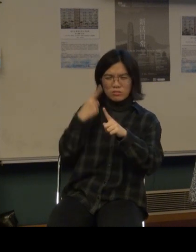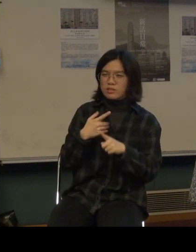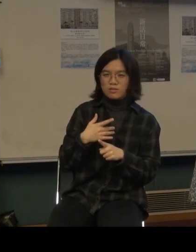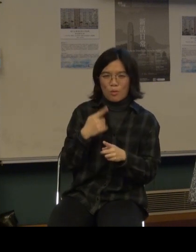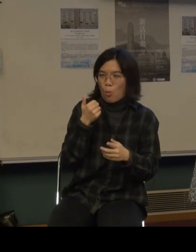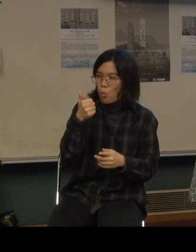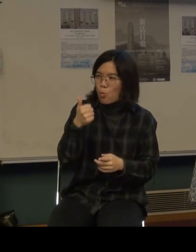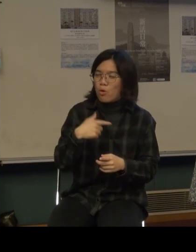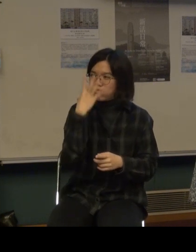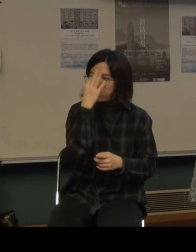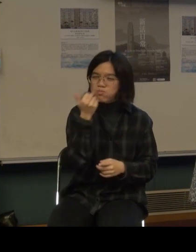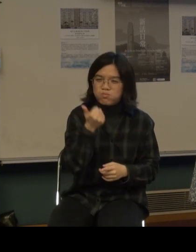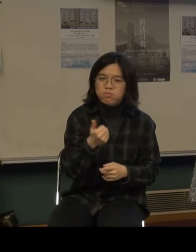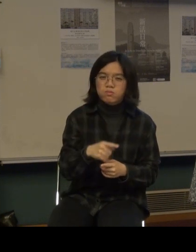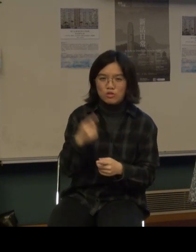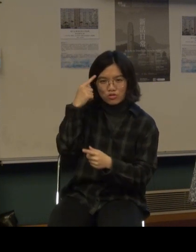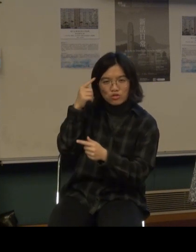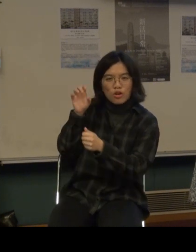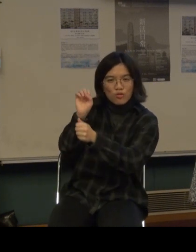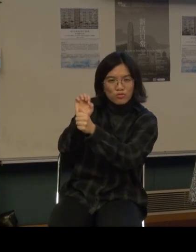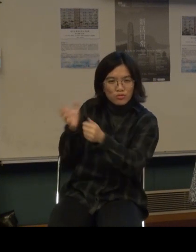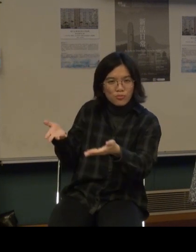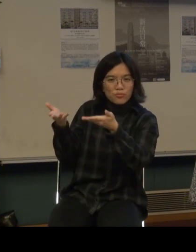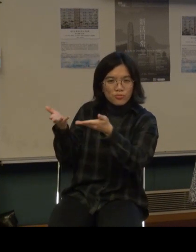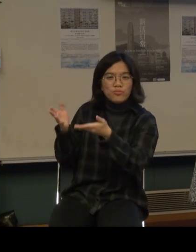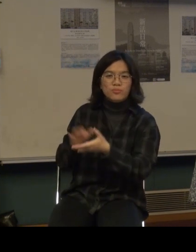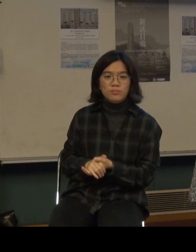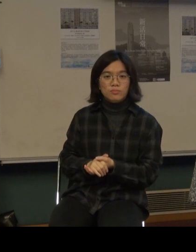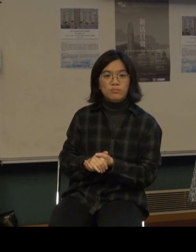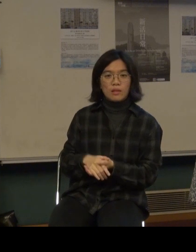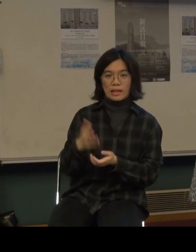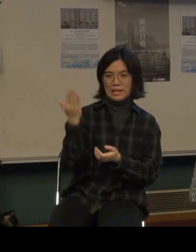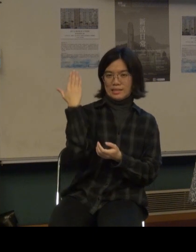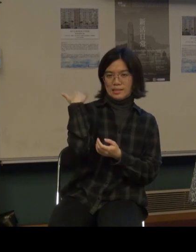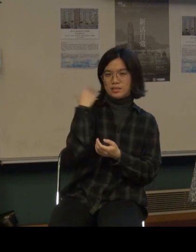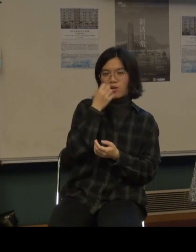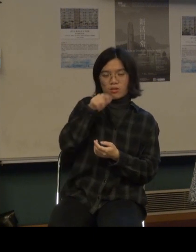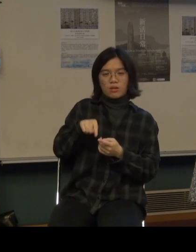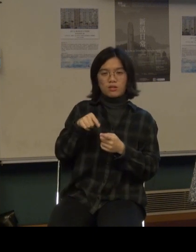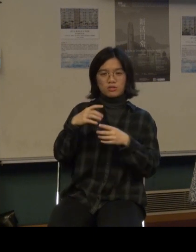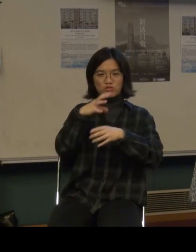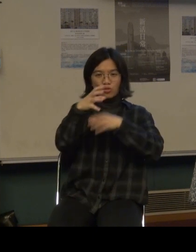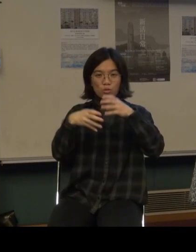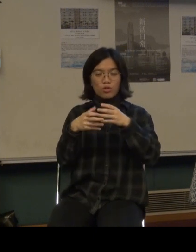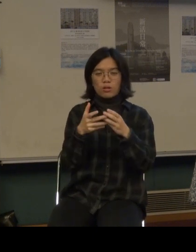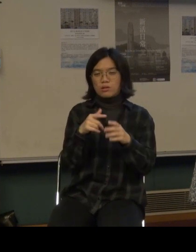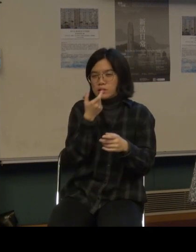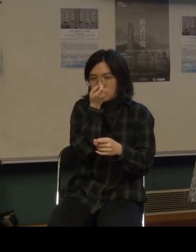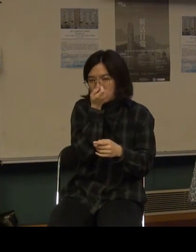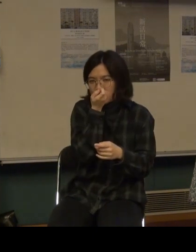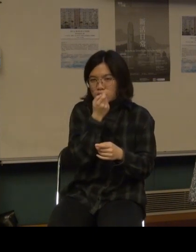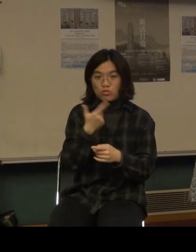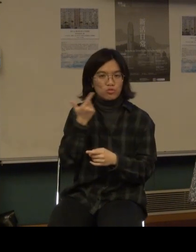度。嗱，但係類似咁樣嘅討論咧，其實唔係好多嘅嚇，類似咁樣嘅討論咧，其實唔係好多嘅。